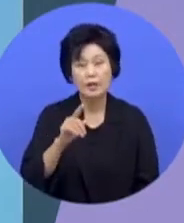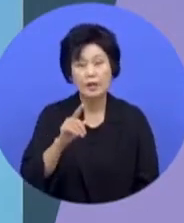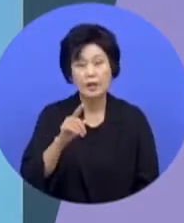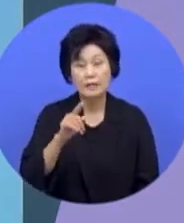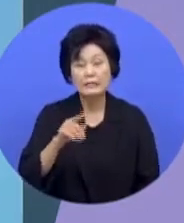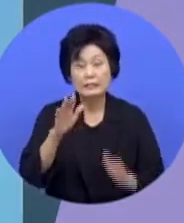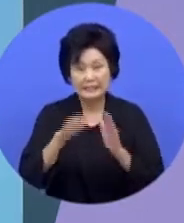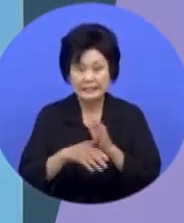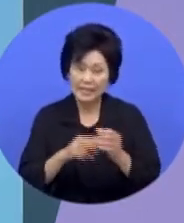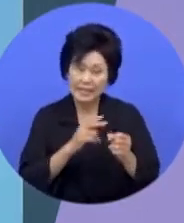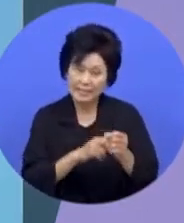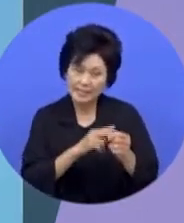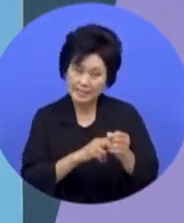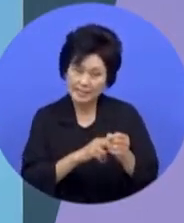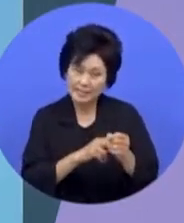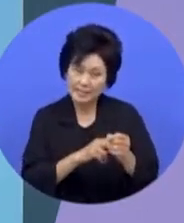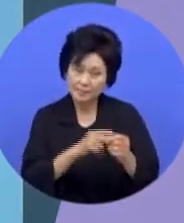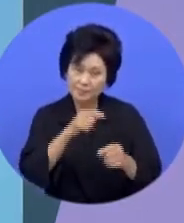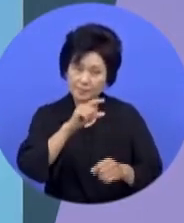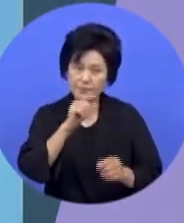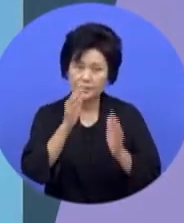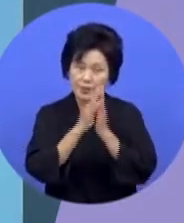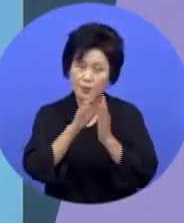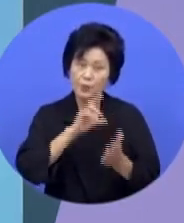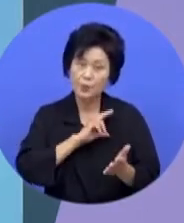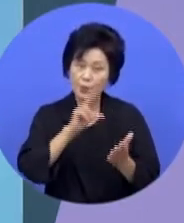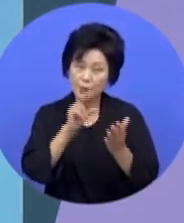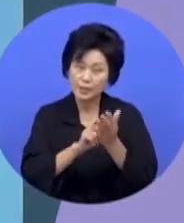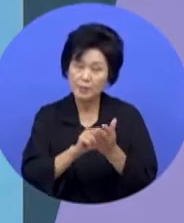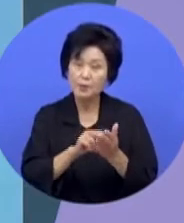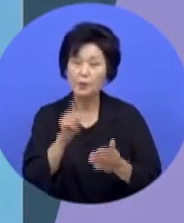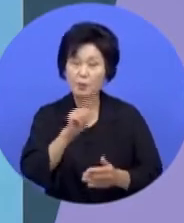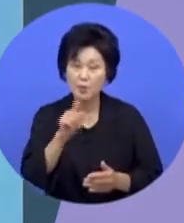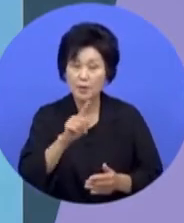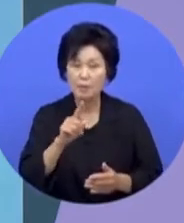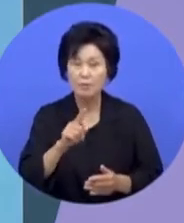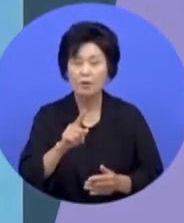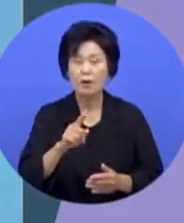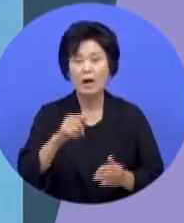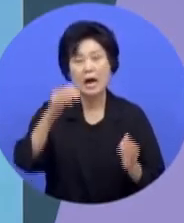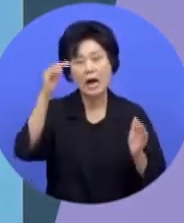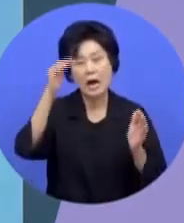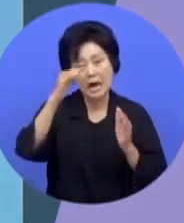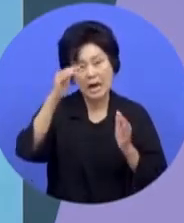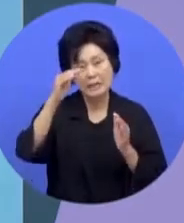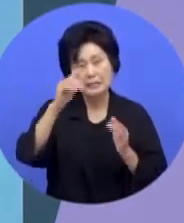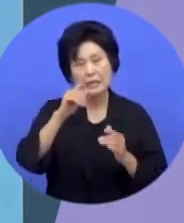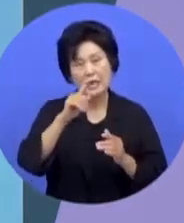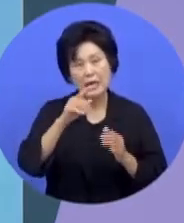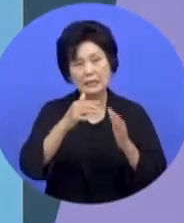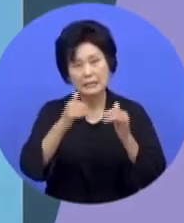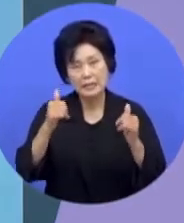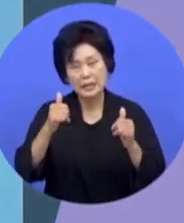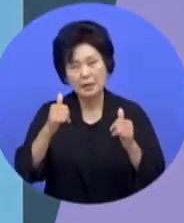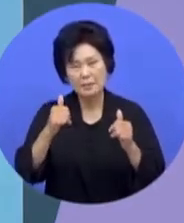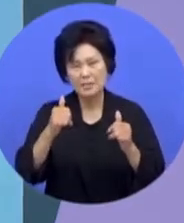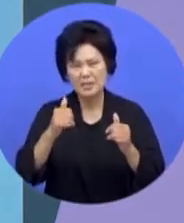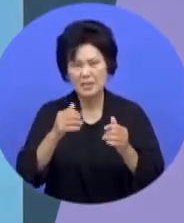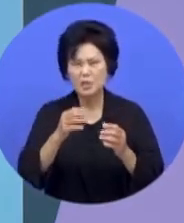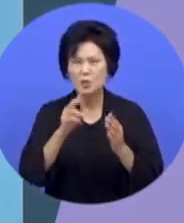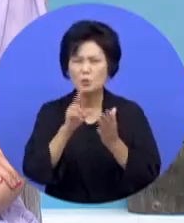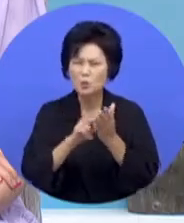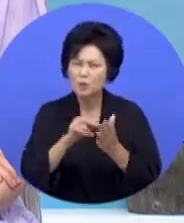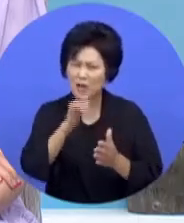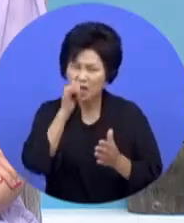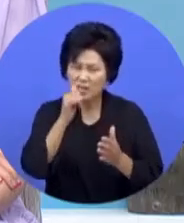나간 친구가 있을 거 아니에요. 있잖아요. 근데 그 아이의 삶을 위해서 끝까지 기도하시는 기도 제목을 보고 학교를